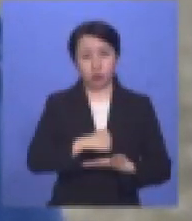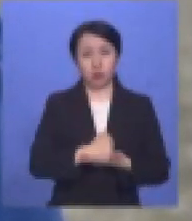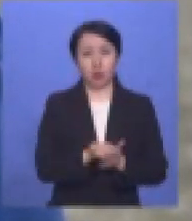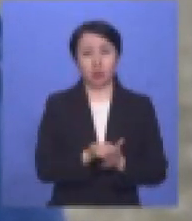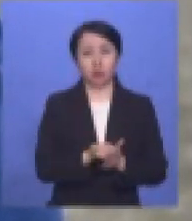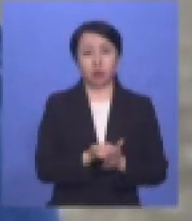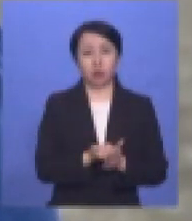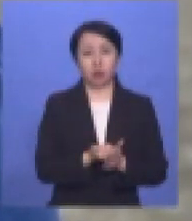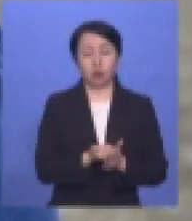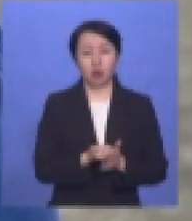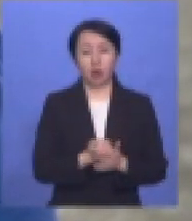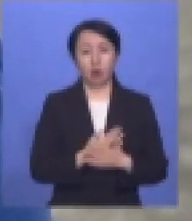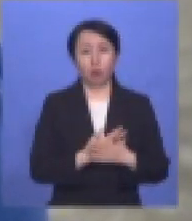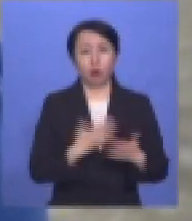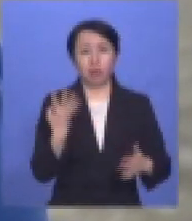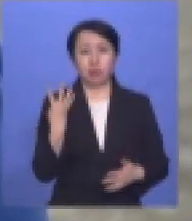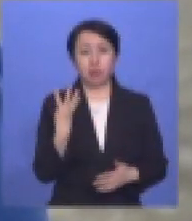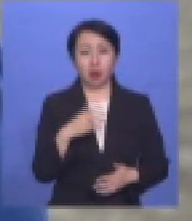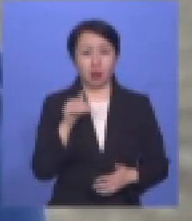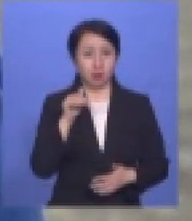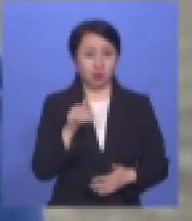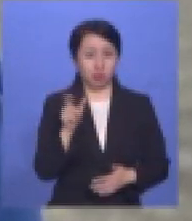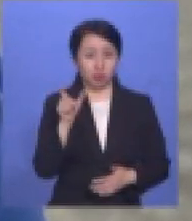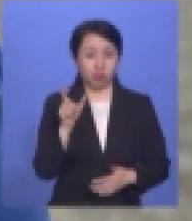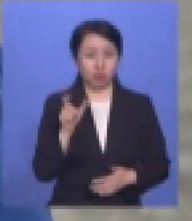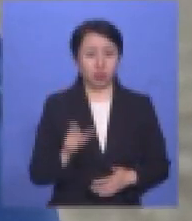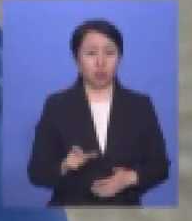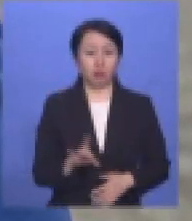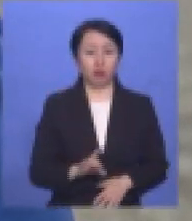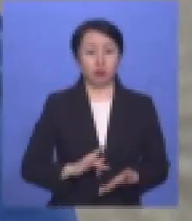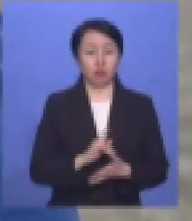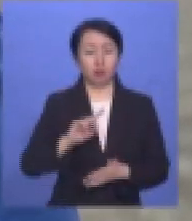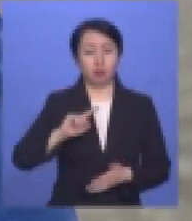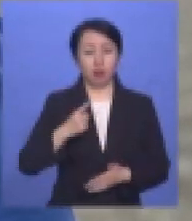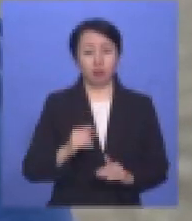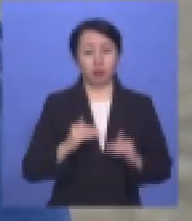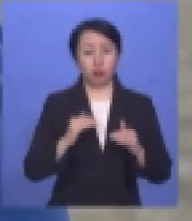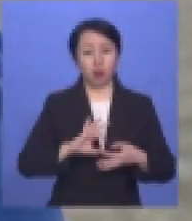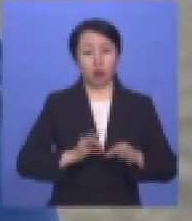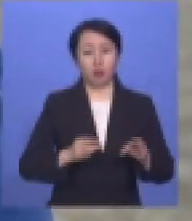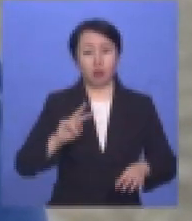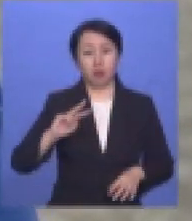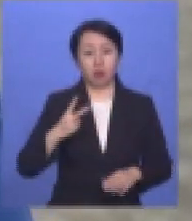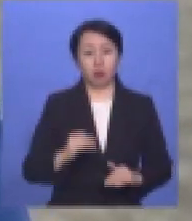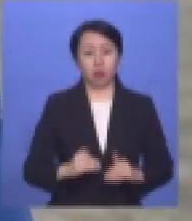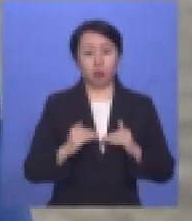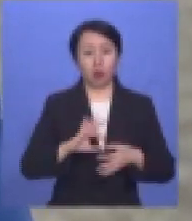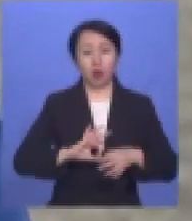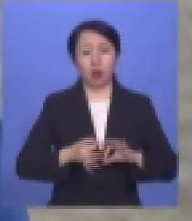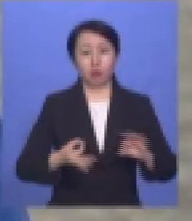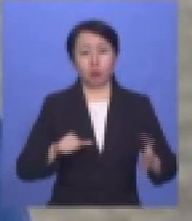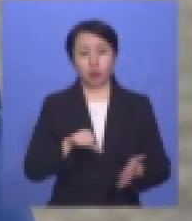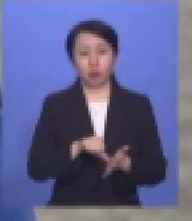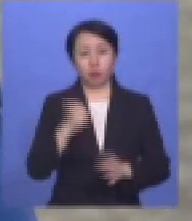зарегистрировалась более 40 тысяч и в районных центрах прошел первый тур олимпиады на втором туре олимпиады